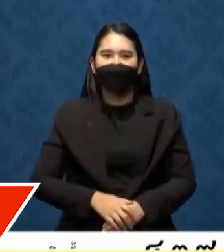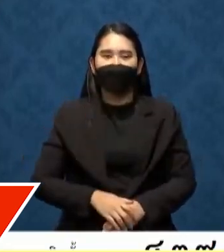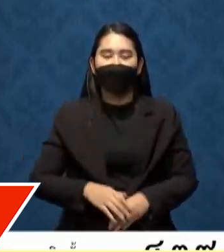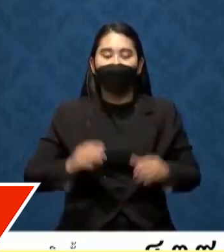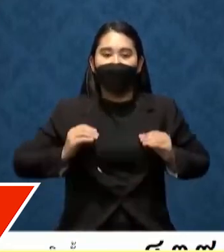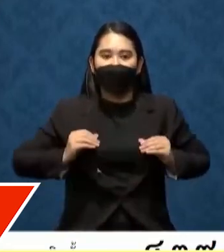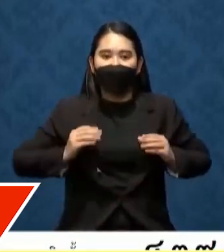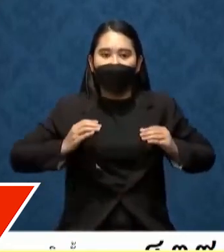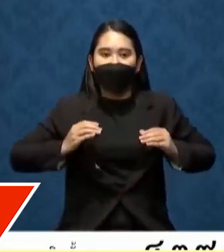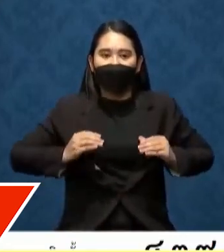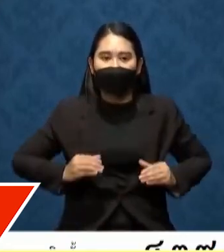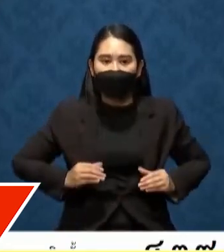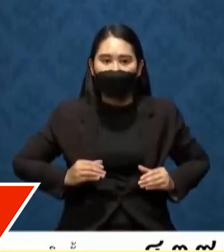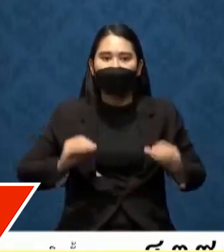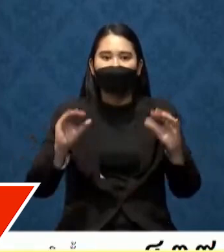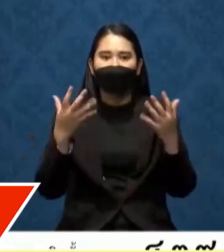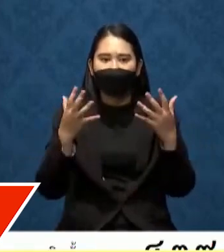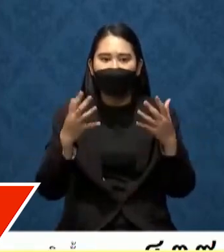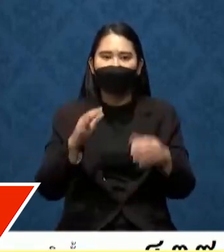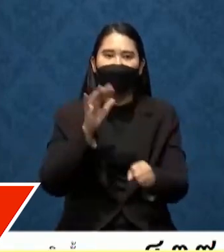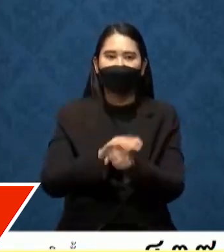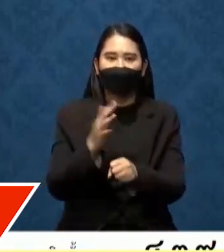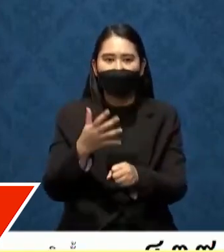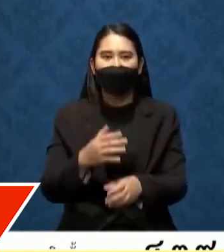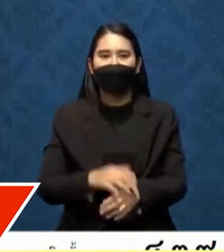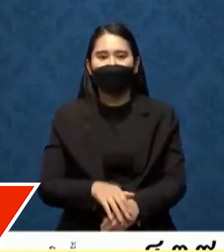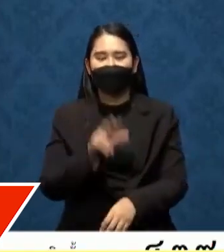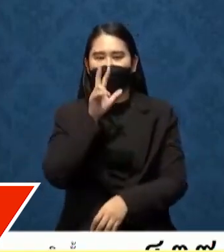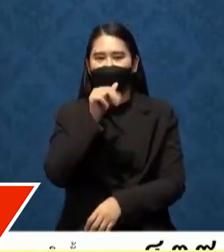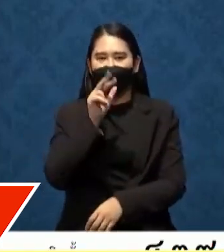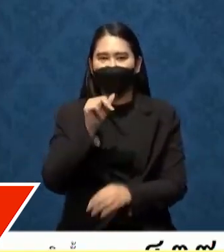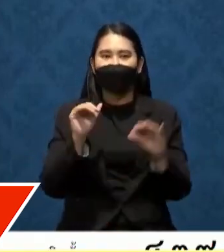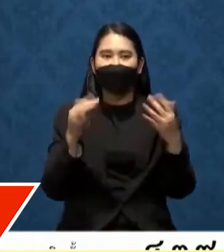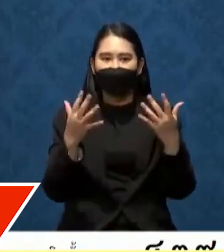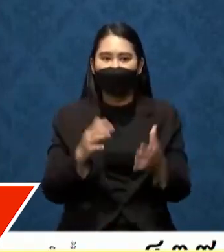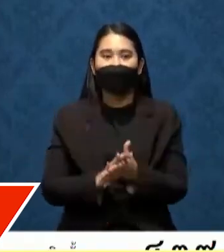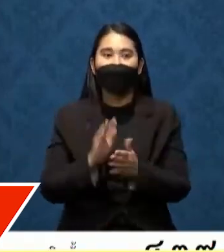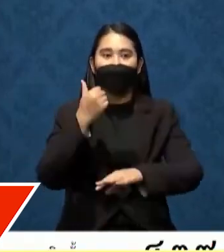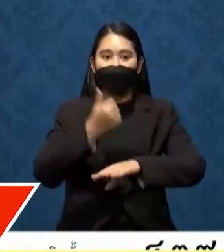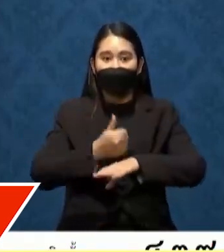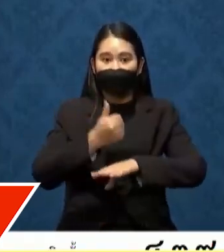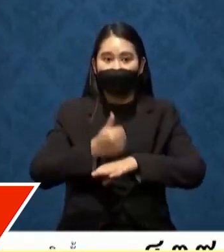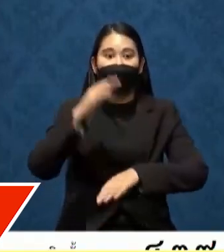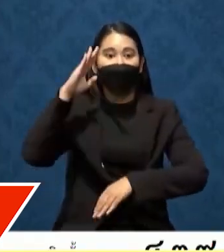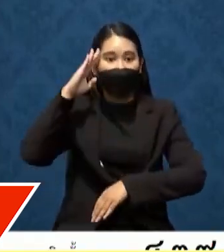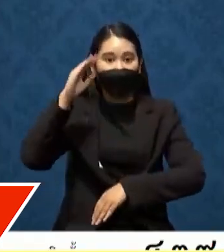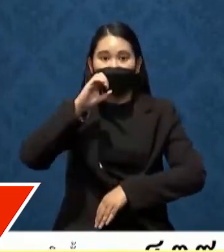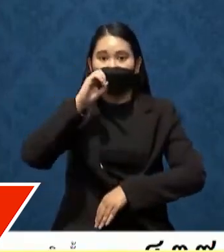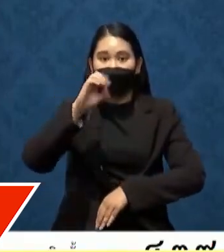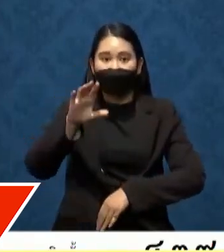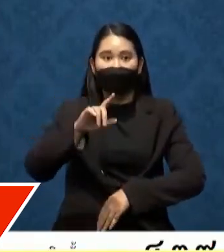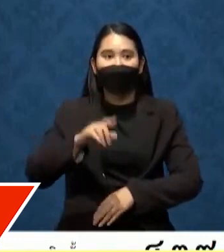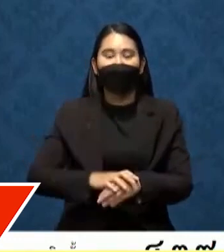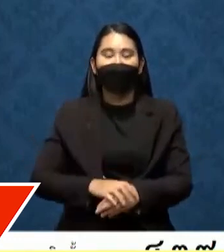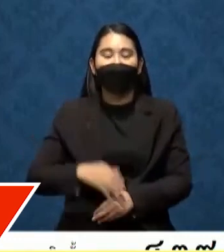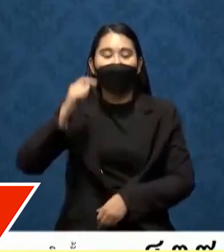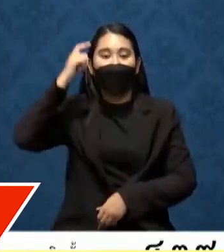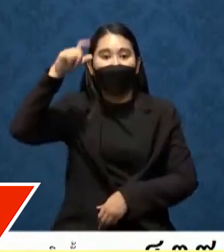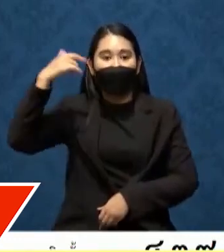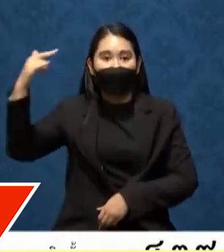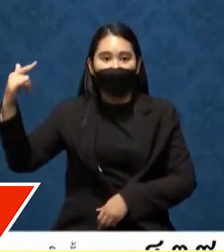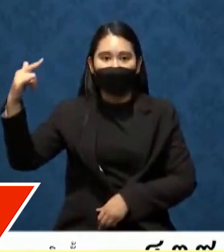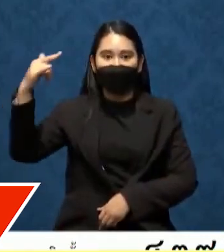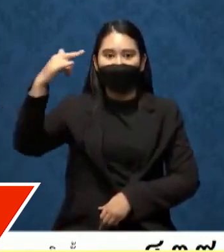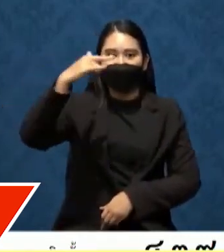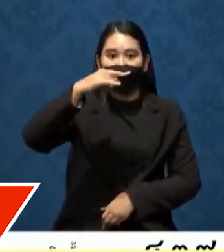ไงอะครับมันก็ไม่มีอะไรโปร่งใสแล้วก็ไม่แคร์ชีวิตของประชาชนเลยผบ.ทอ.ตอนเครื่องบินพม่าบินเข้ามาที่ประเทศไทย